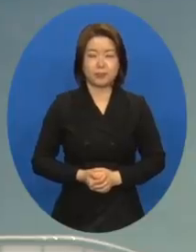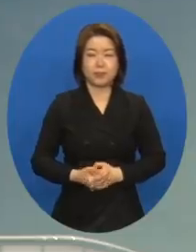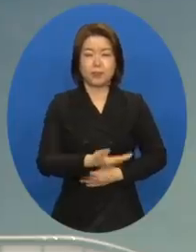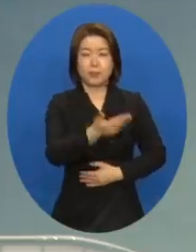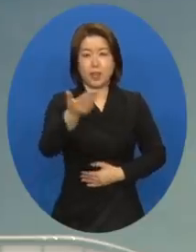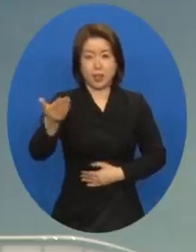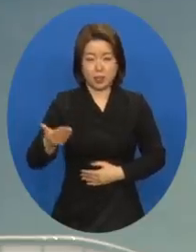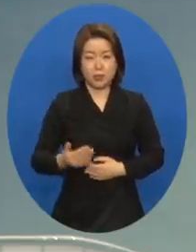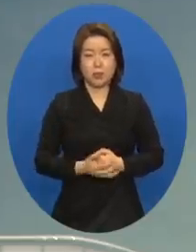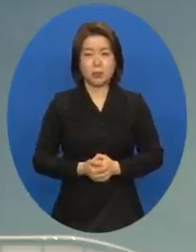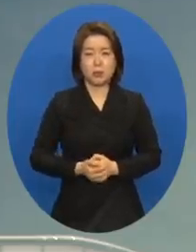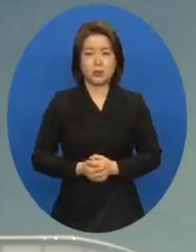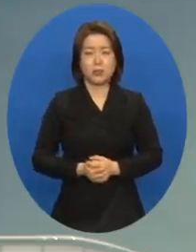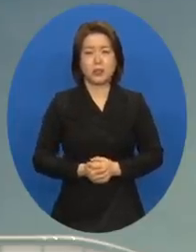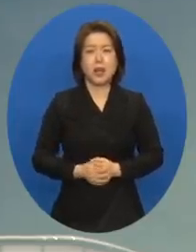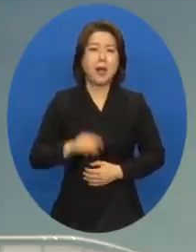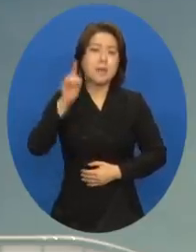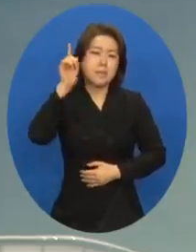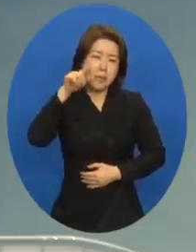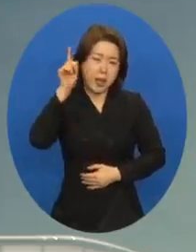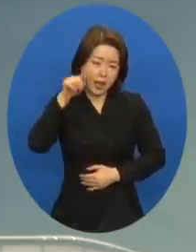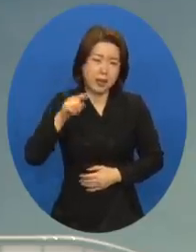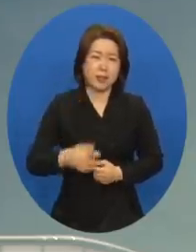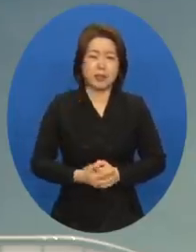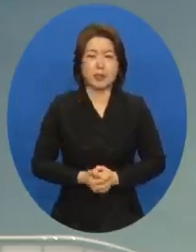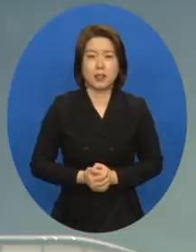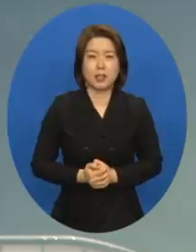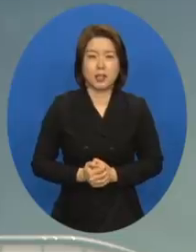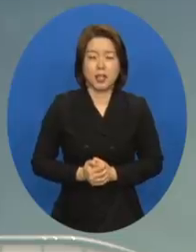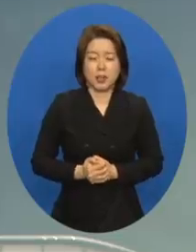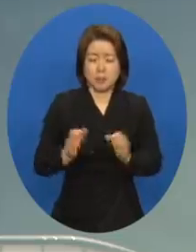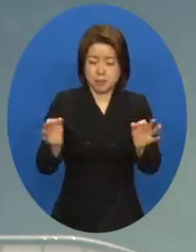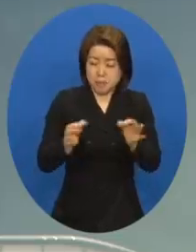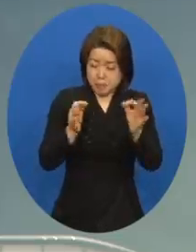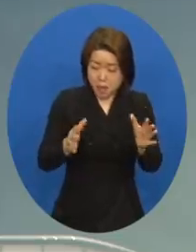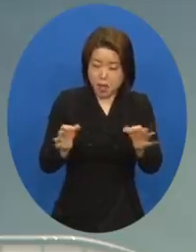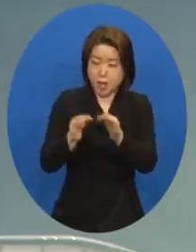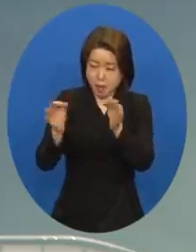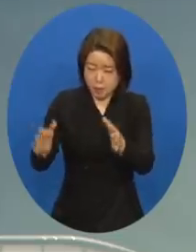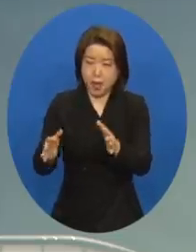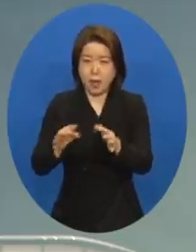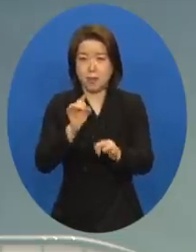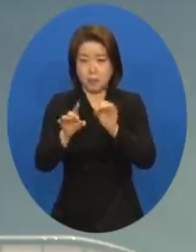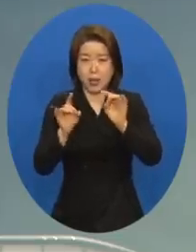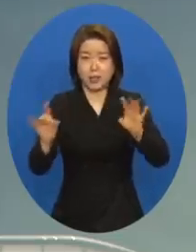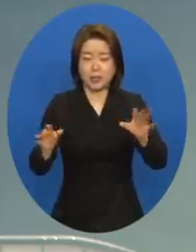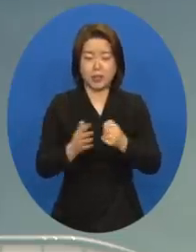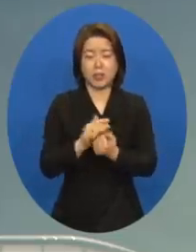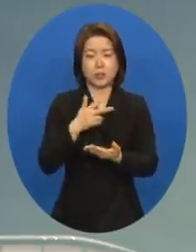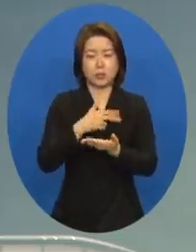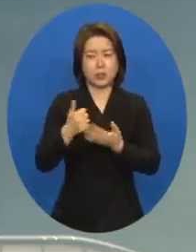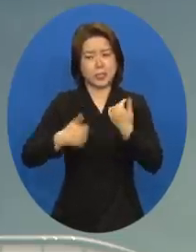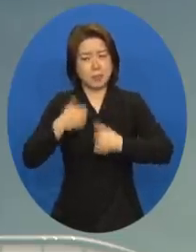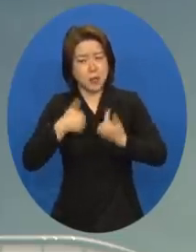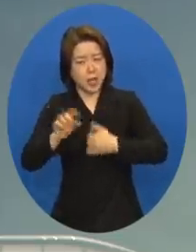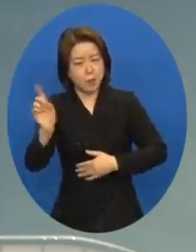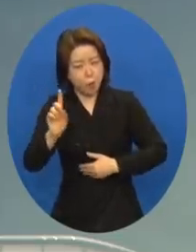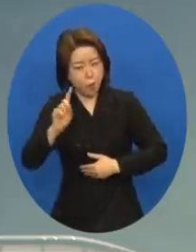여러분, 매일 매 순간 주님이 기뻐하실 것만